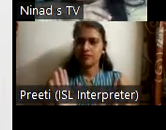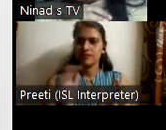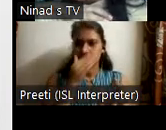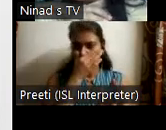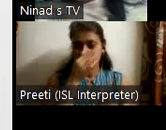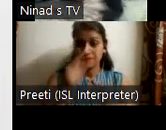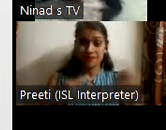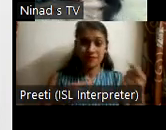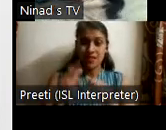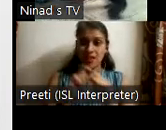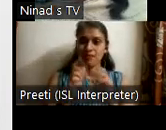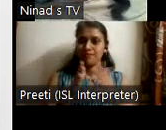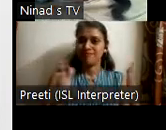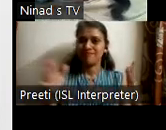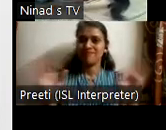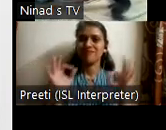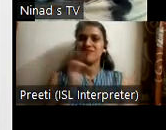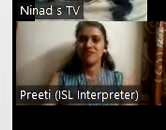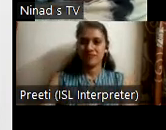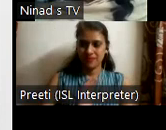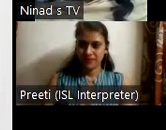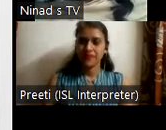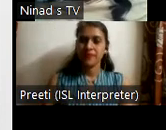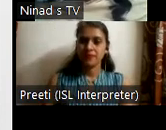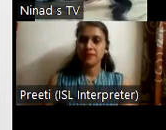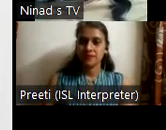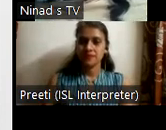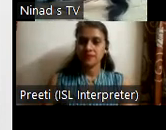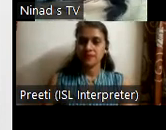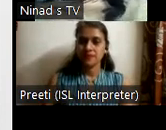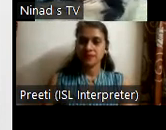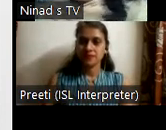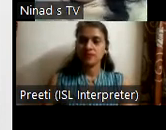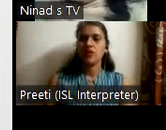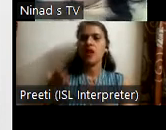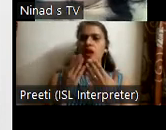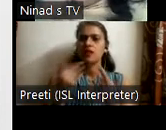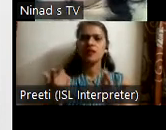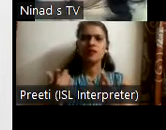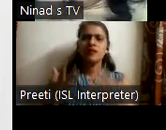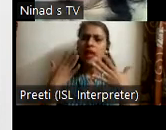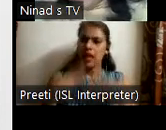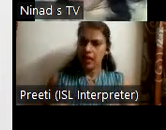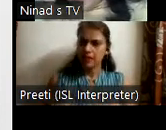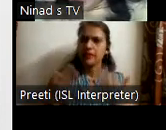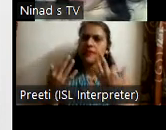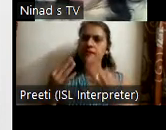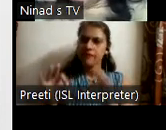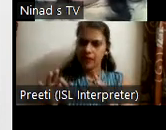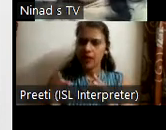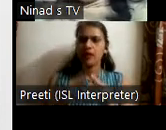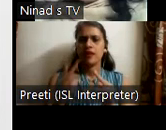आपका business बढ़ाने में. So that's how. And then they were given free of cost health, wherever they were fallen